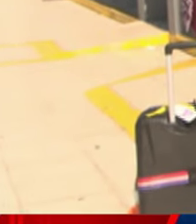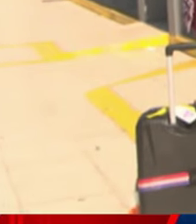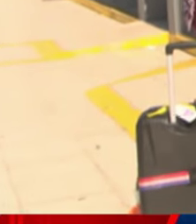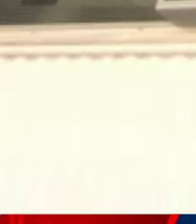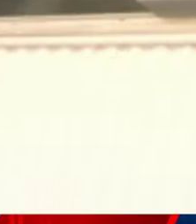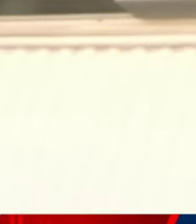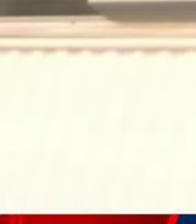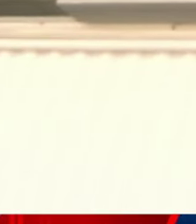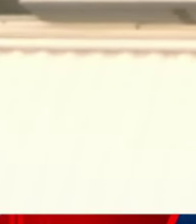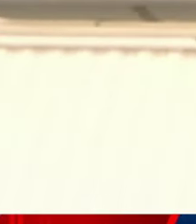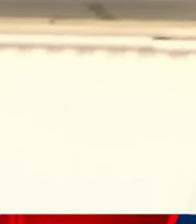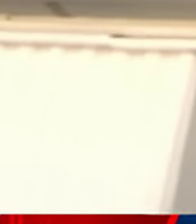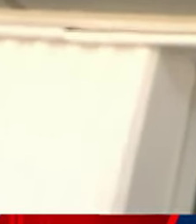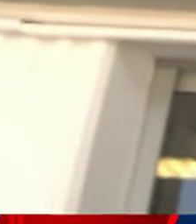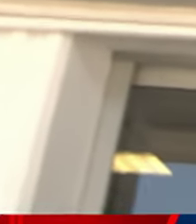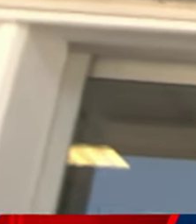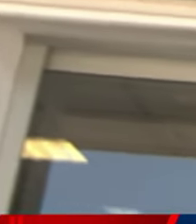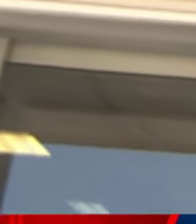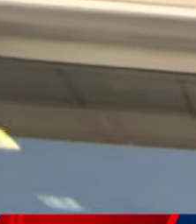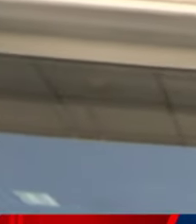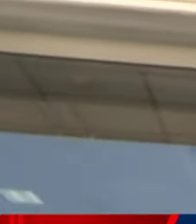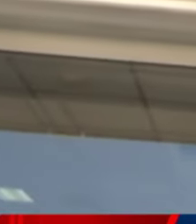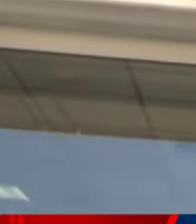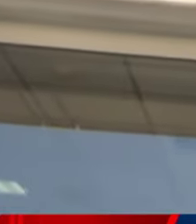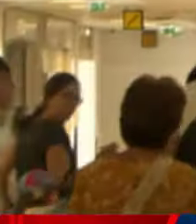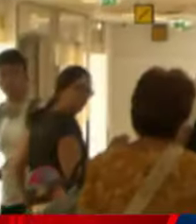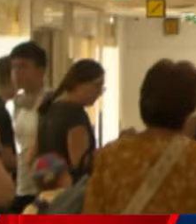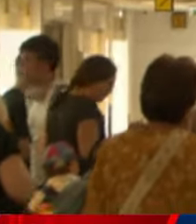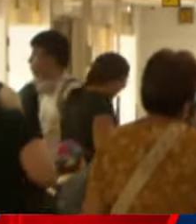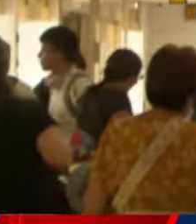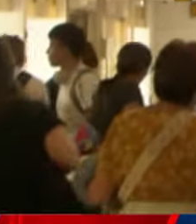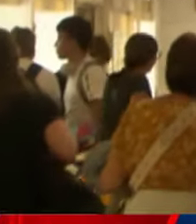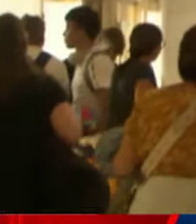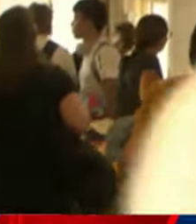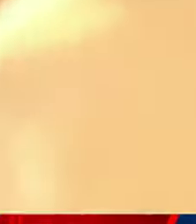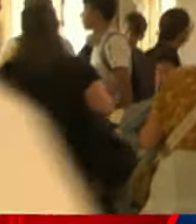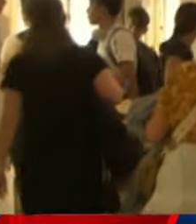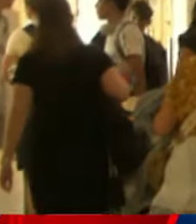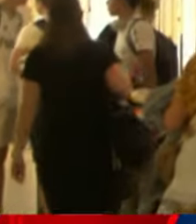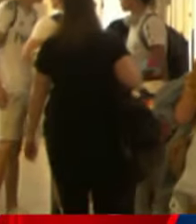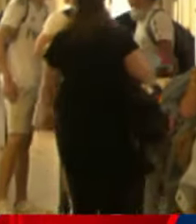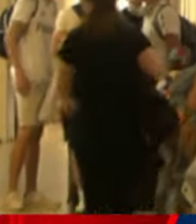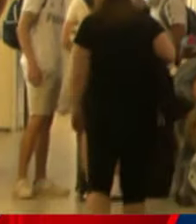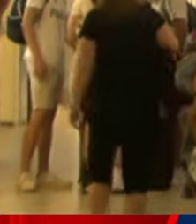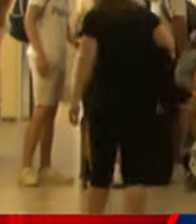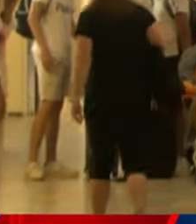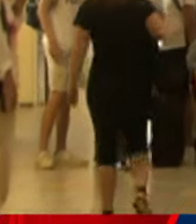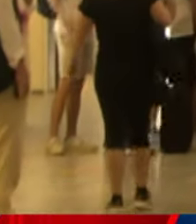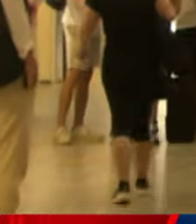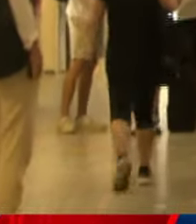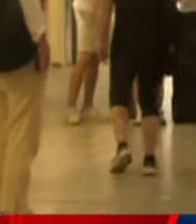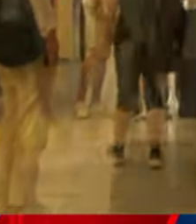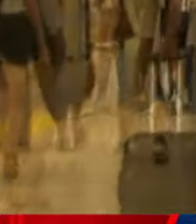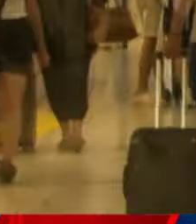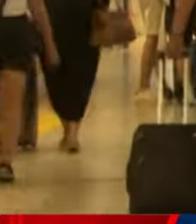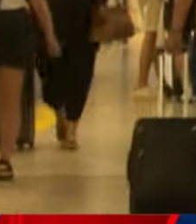αποτελεσματικά περιοχές με μεγάλη ζήτηση για να μην γίνουμε θύματα της επιτυχίας μας, είπε για το φαινόμενο του υπερτουρισμού ο Πρωθυπουργός. Ειδικά για την Κρήτη σημείωσε ότι